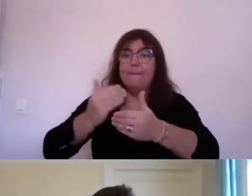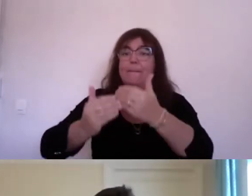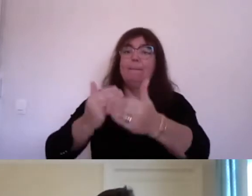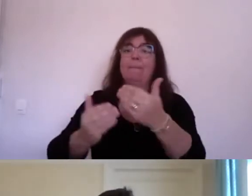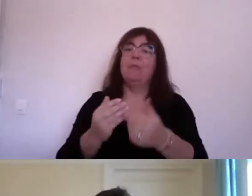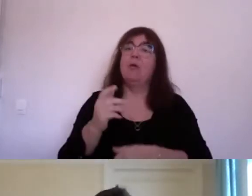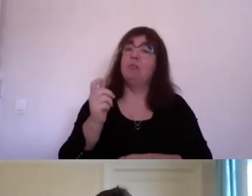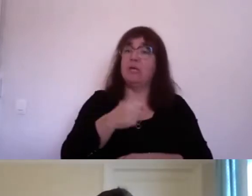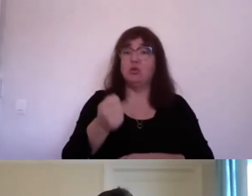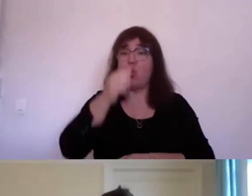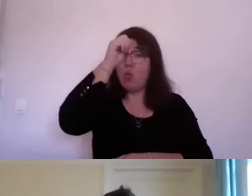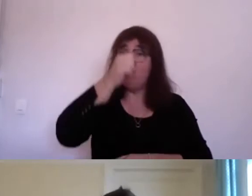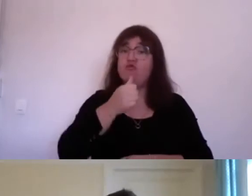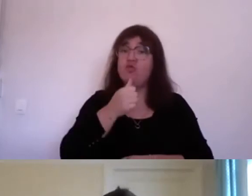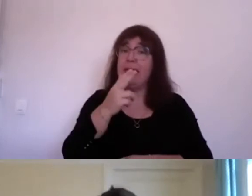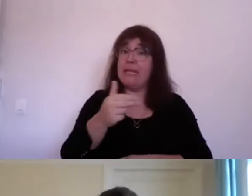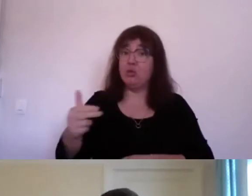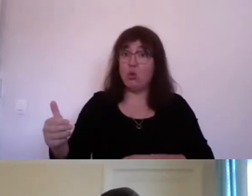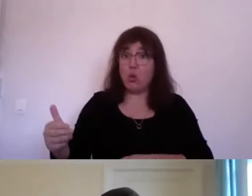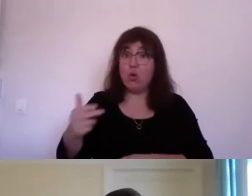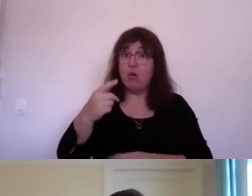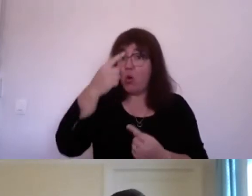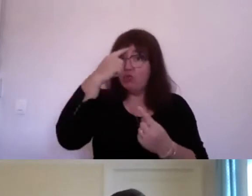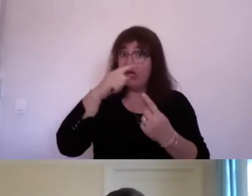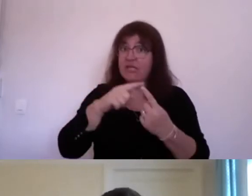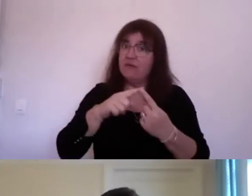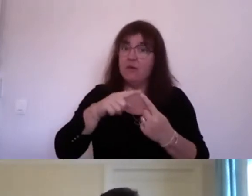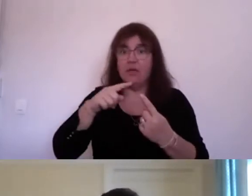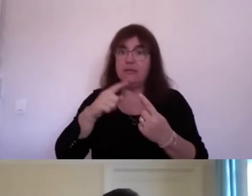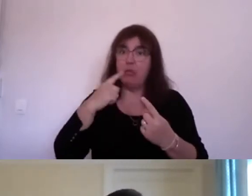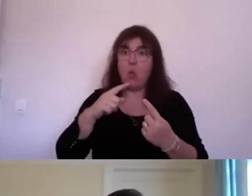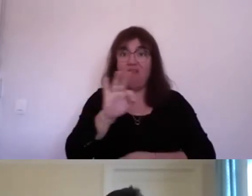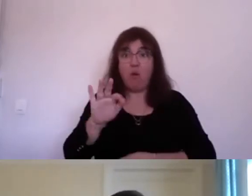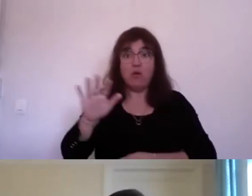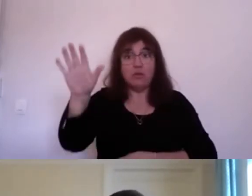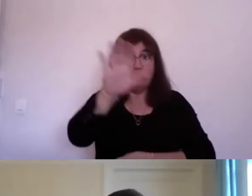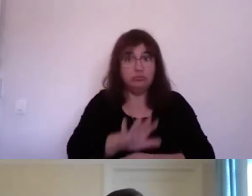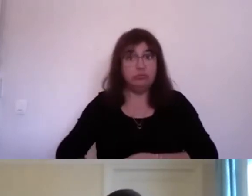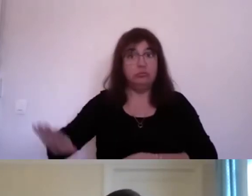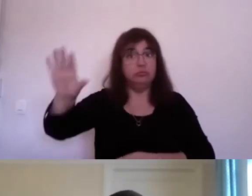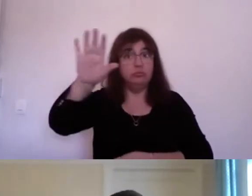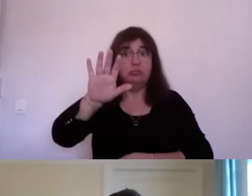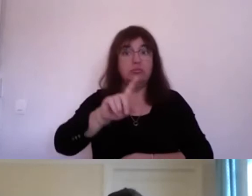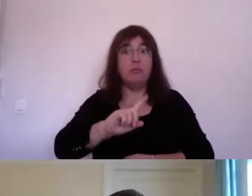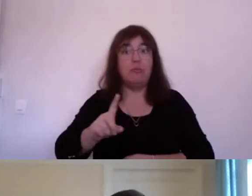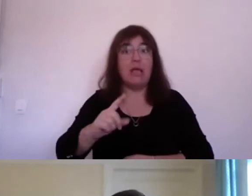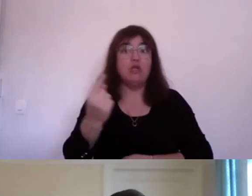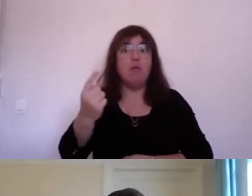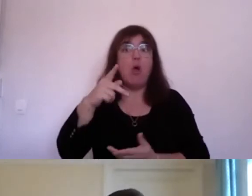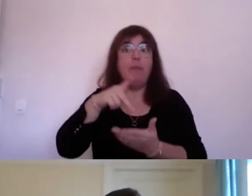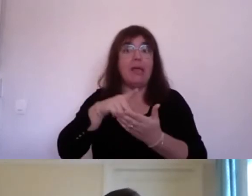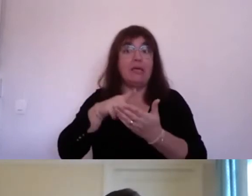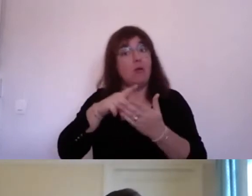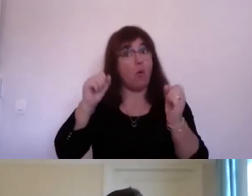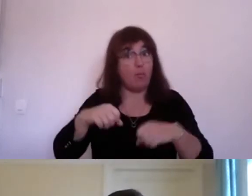nationaux, on a cette ambition-là de pouvoir toucher sur tout notre territoire. Donc, géographiquement, on peut aller chercher des publics qui sont éloignés,